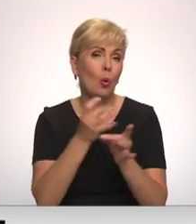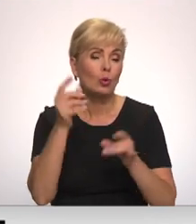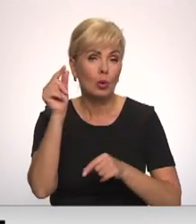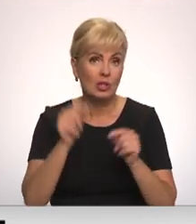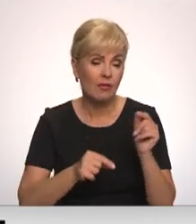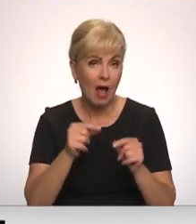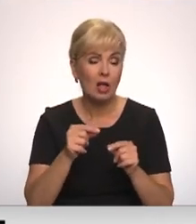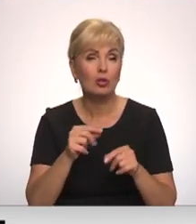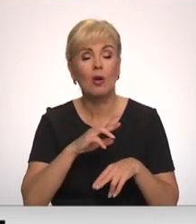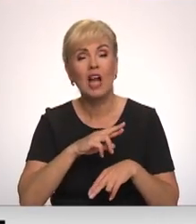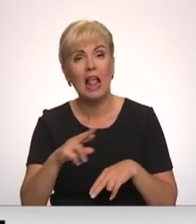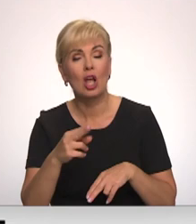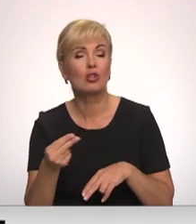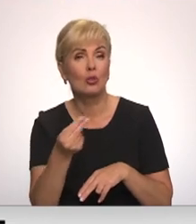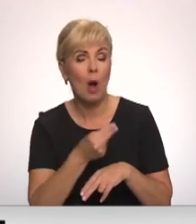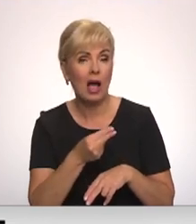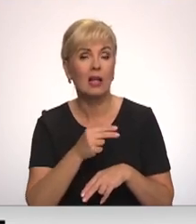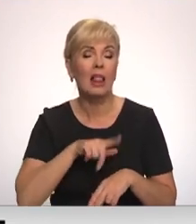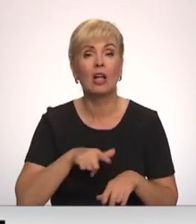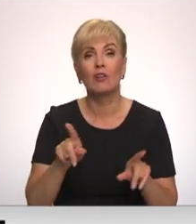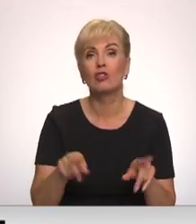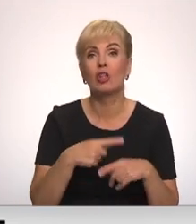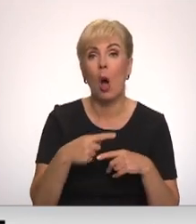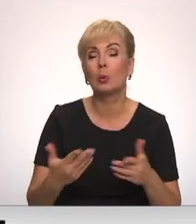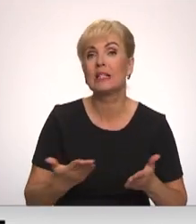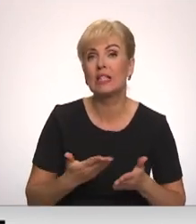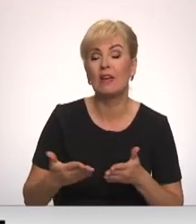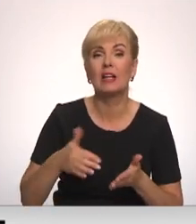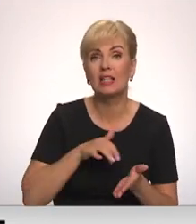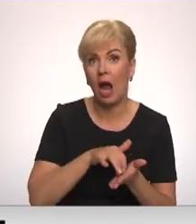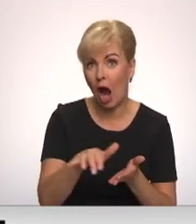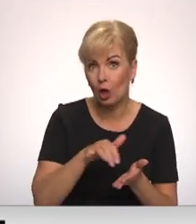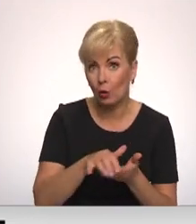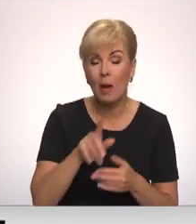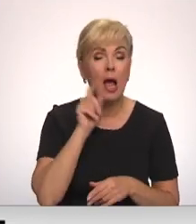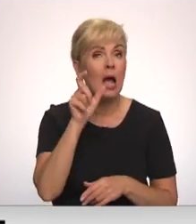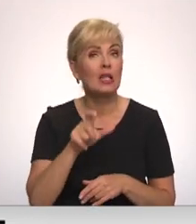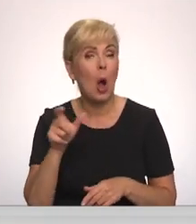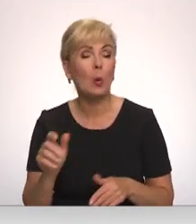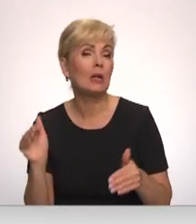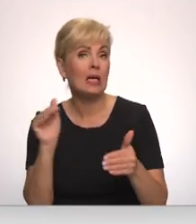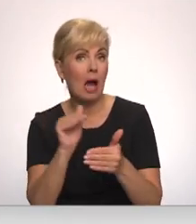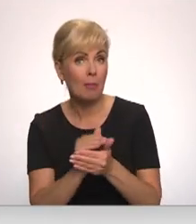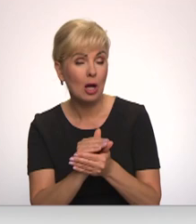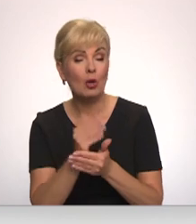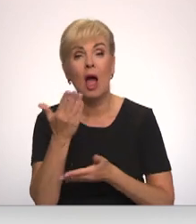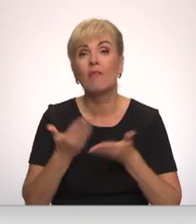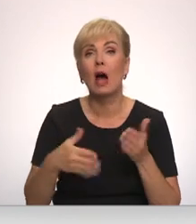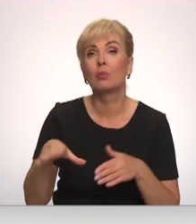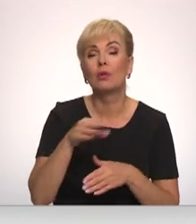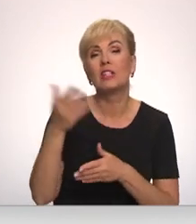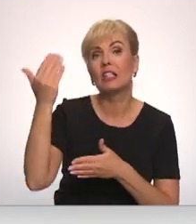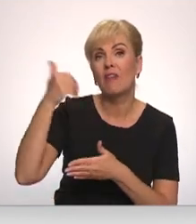un reliģisko nozīmi latviešu tautas dzīves gājumā. Jaunatnē tas būtu ļoti svarīgi iepazīt tās visas, varbūt tās